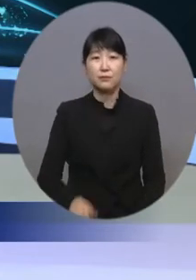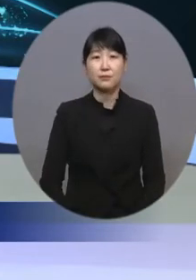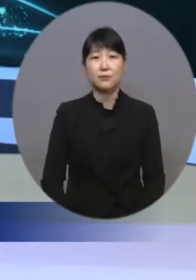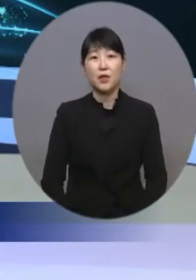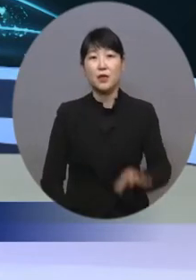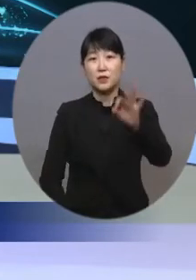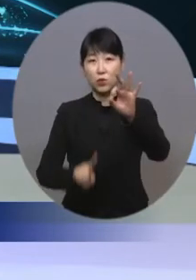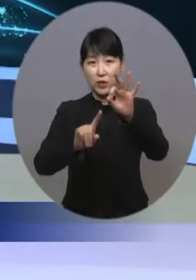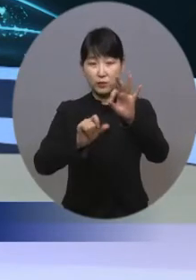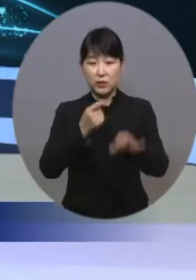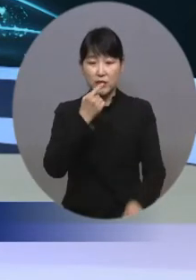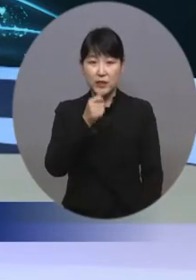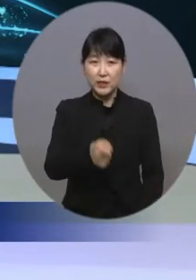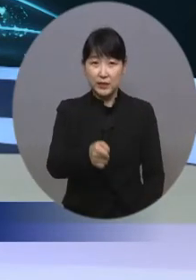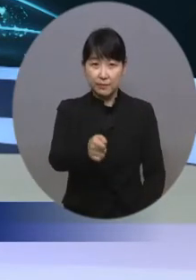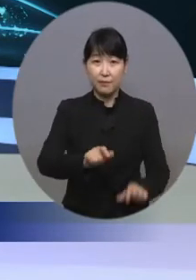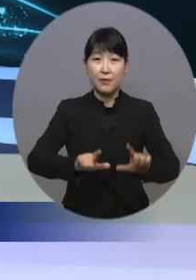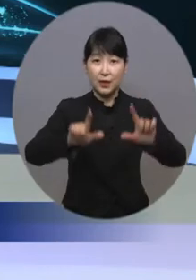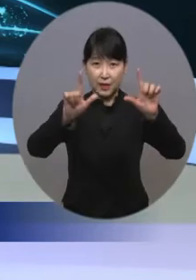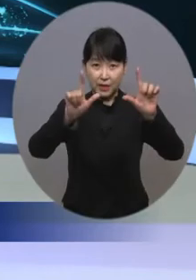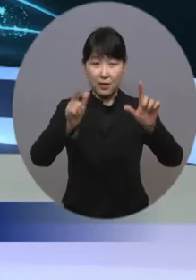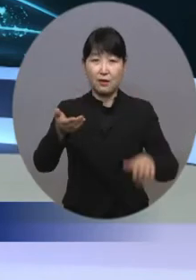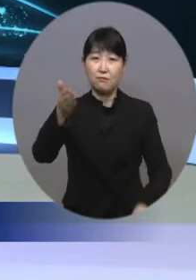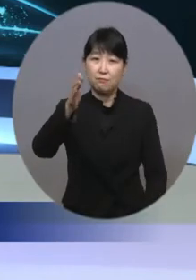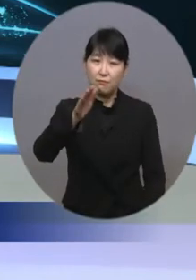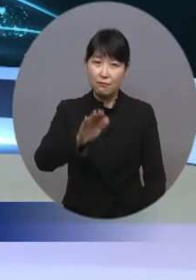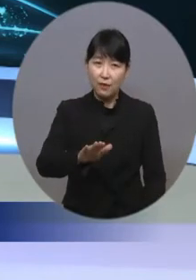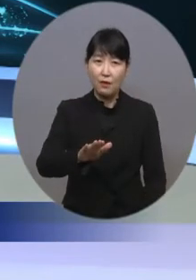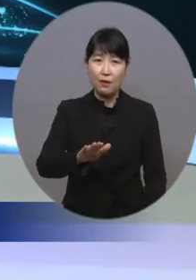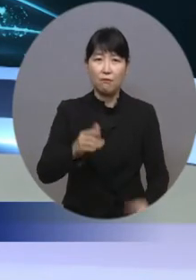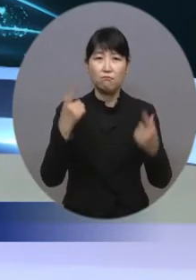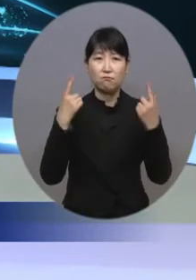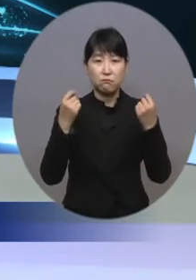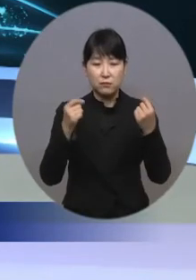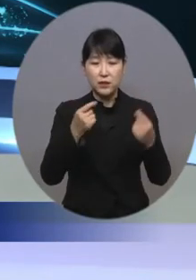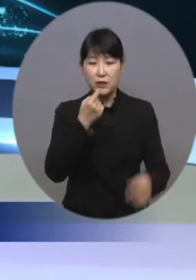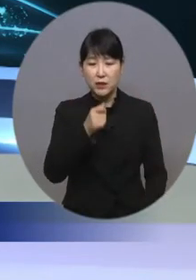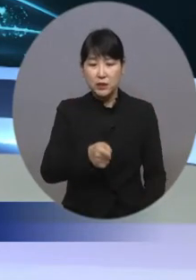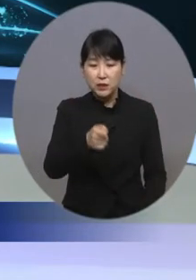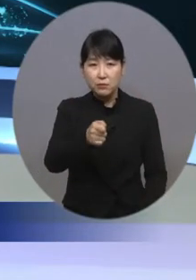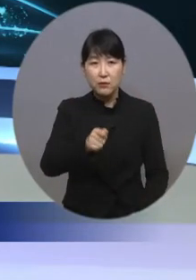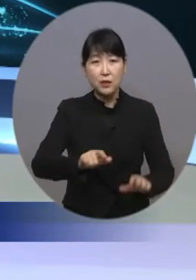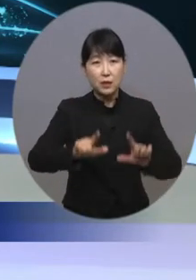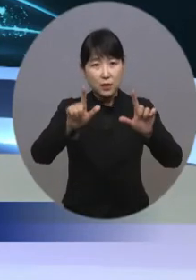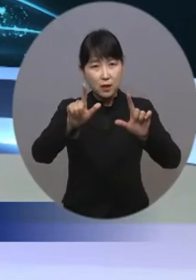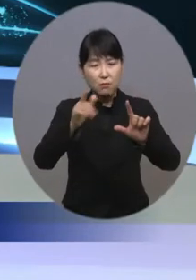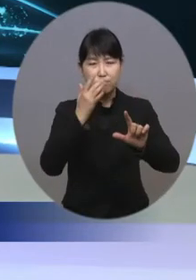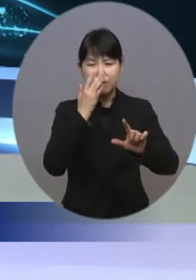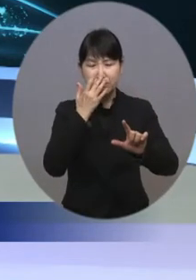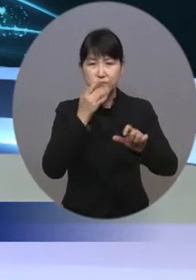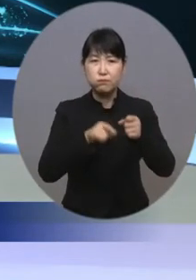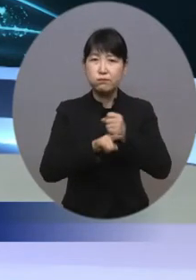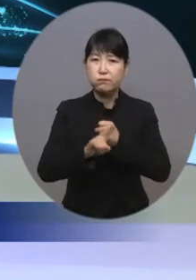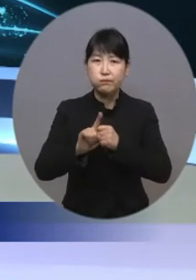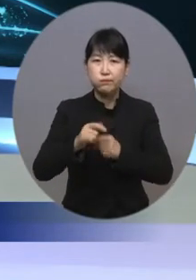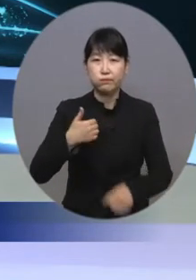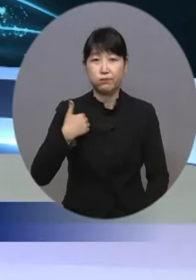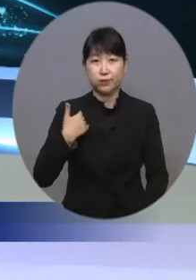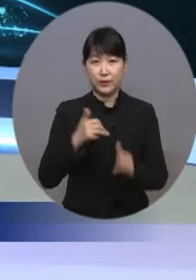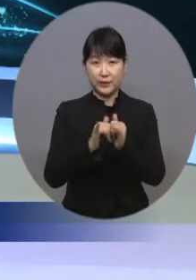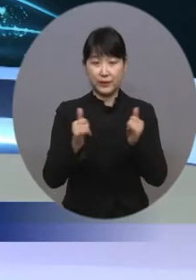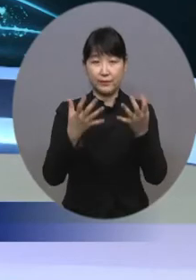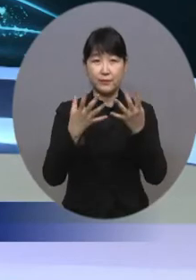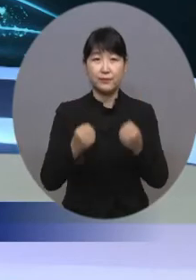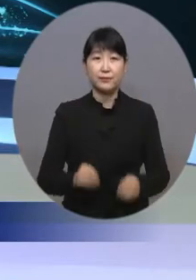10월 15일은 흰 지팡이의 날이었습니다. 그런데 여전히 흰 지팡이의 날과 그 의미에 대해 알지 못하는